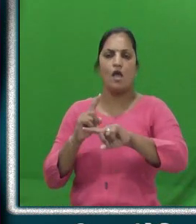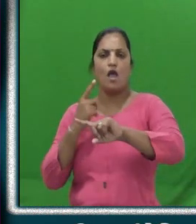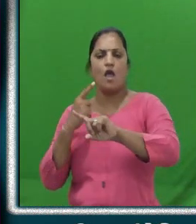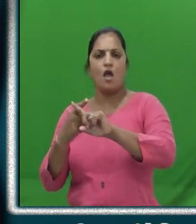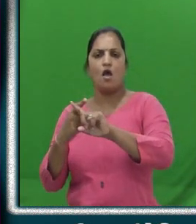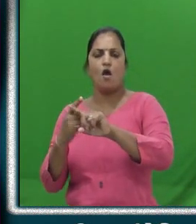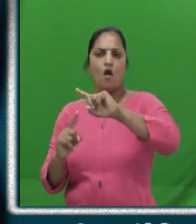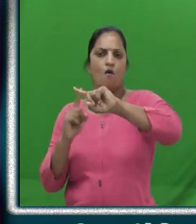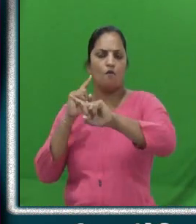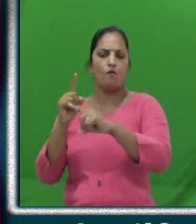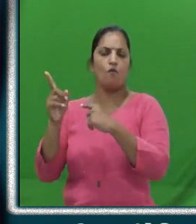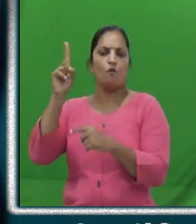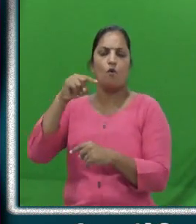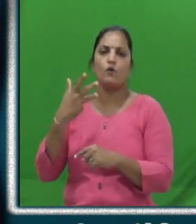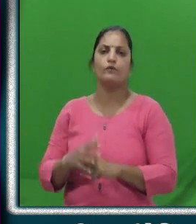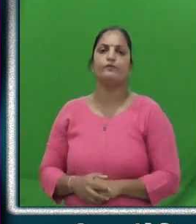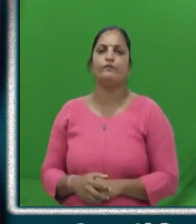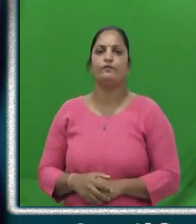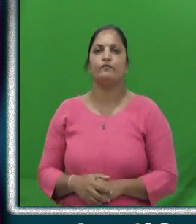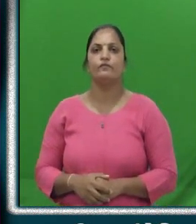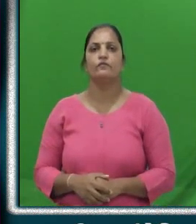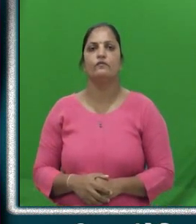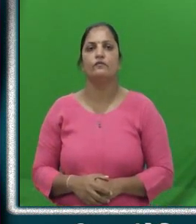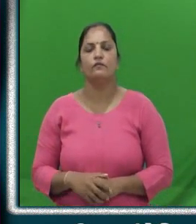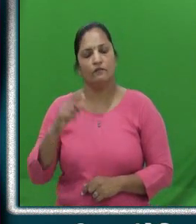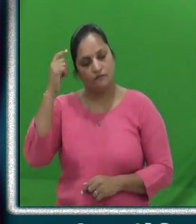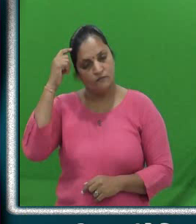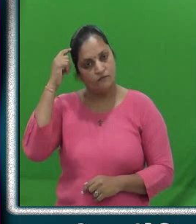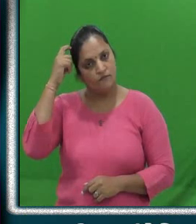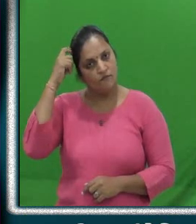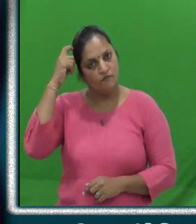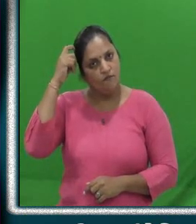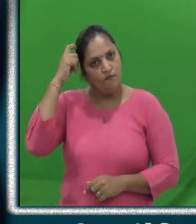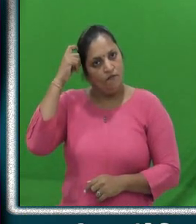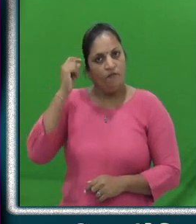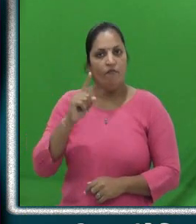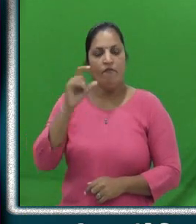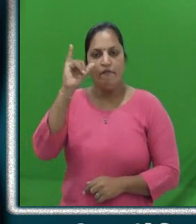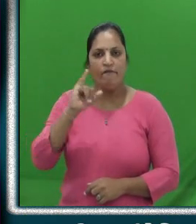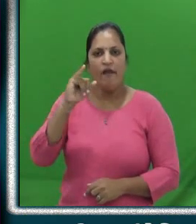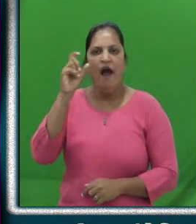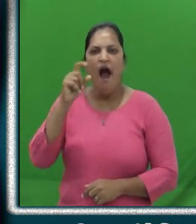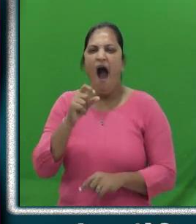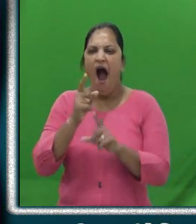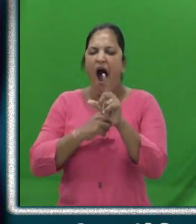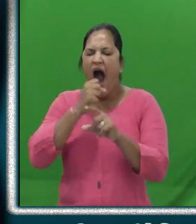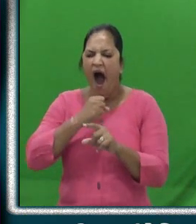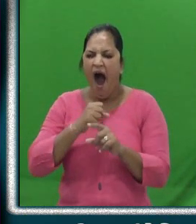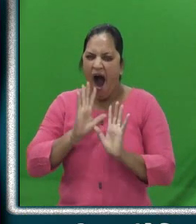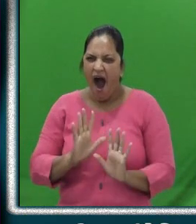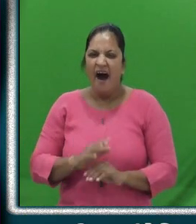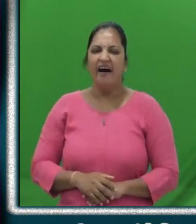અરુણ કૃષ્ણમૂર્તિ ફાઉન્ડેડ EFI વેન હી વોઝ 16 યર્સ ઓલ્ડ. ટ્રુ